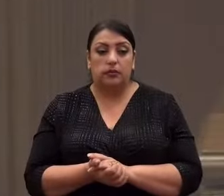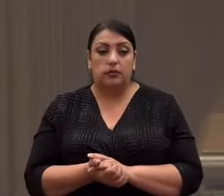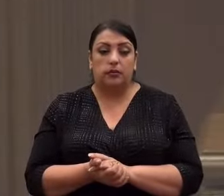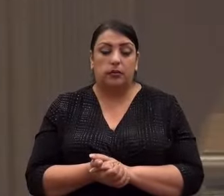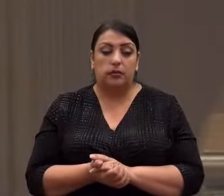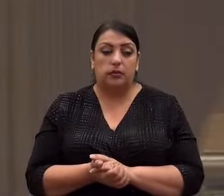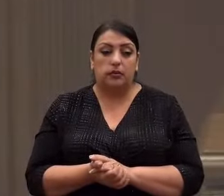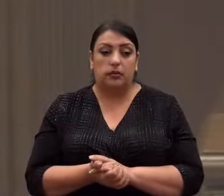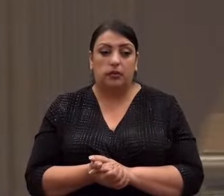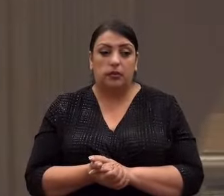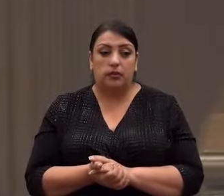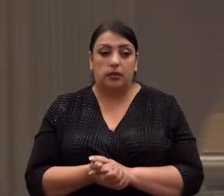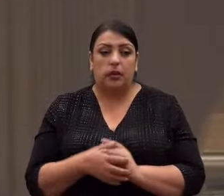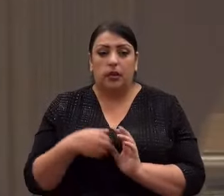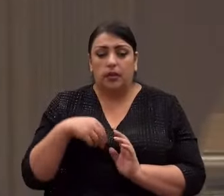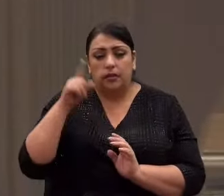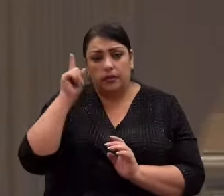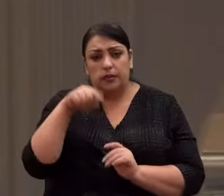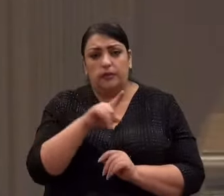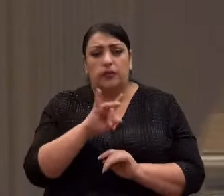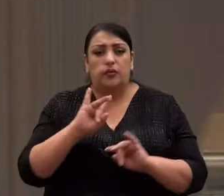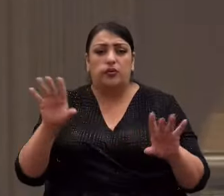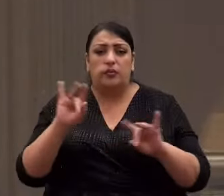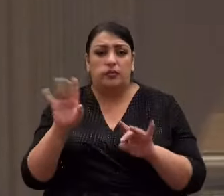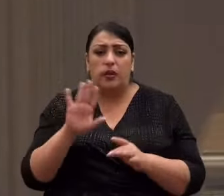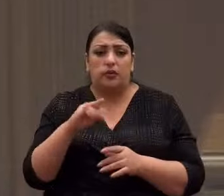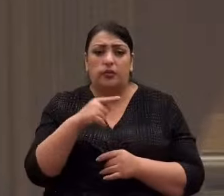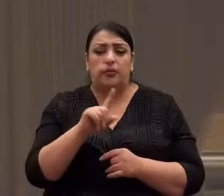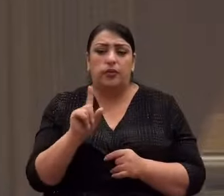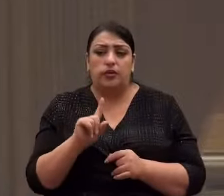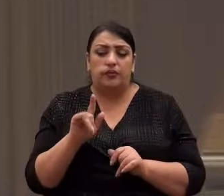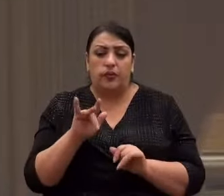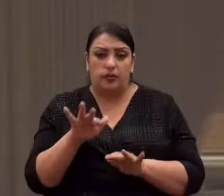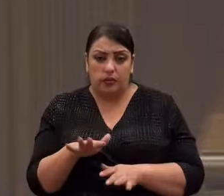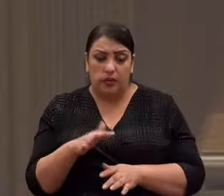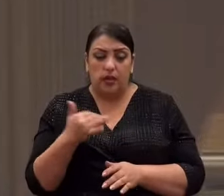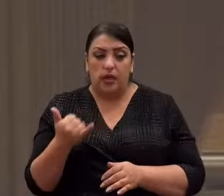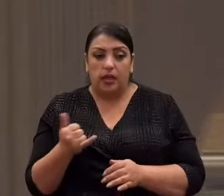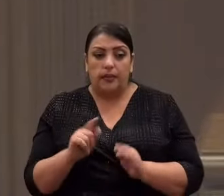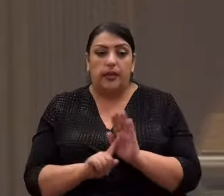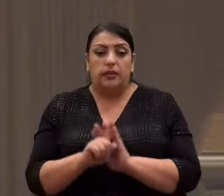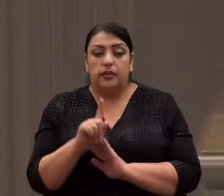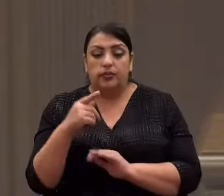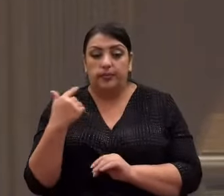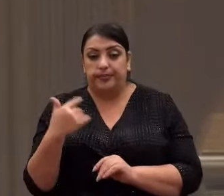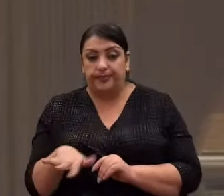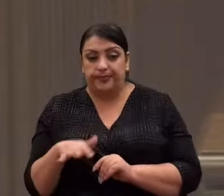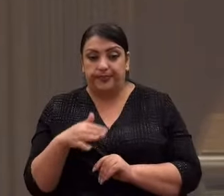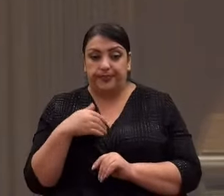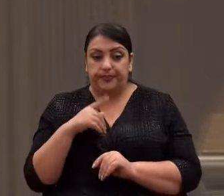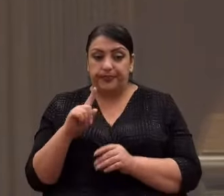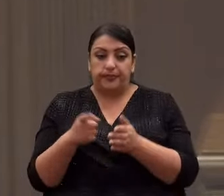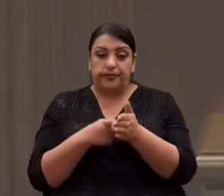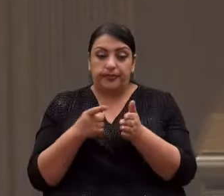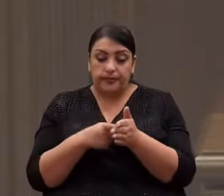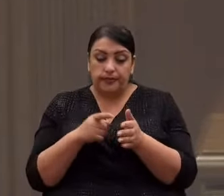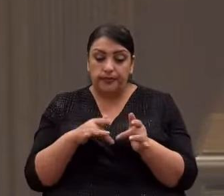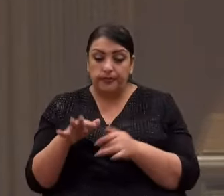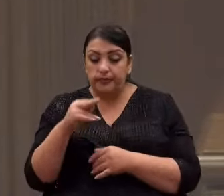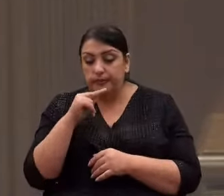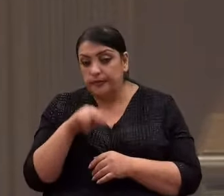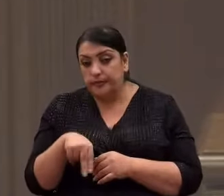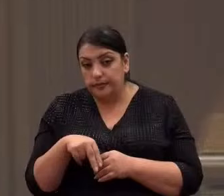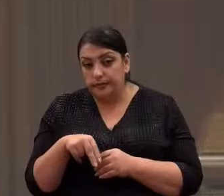ձերբերումները չեք հանրայնացնում։ Իրականում մենք հիմա սկզբունք ենք որդեգրել, որ մինչև քրեական գործը